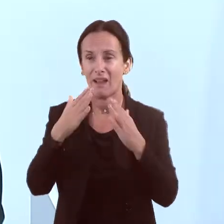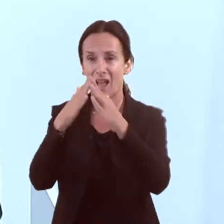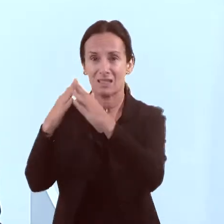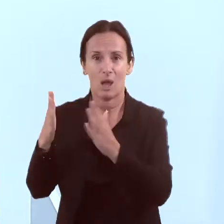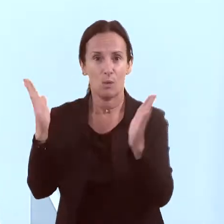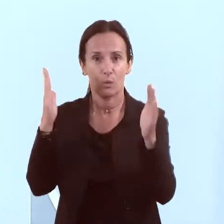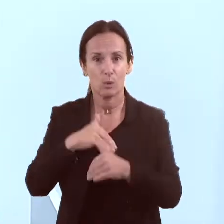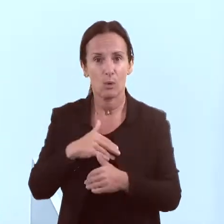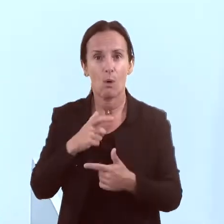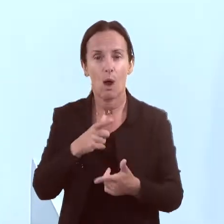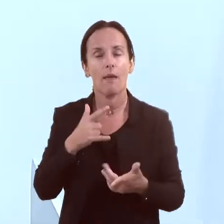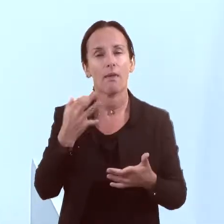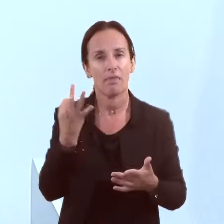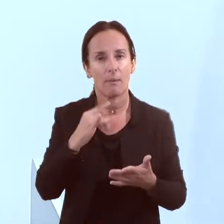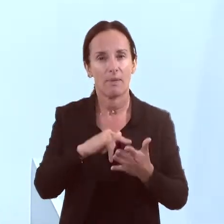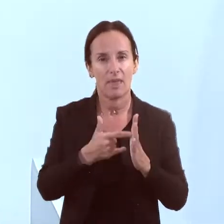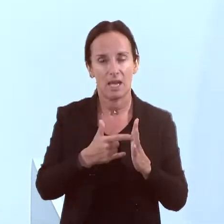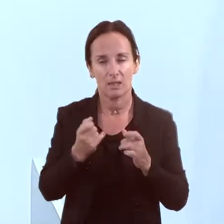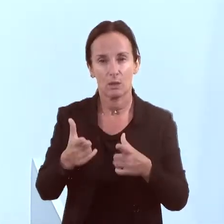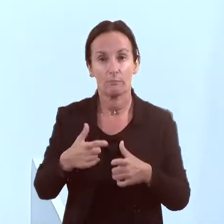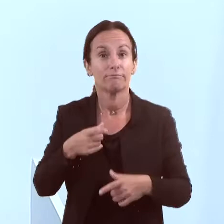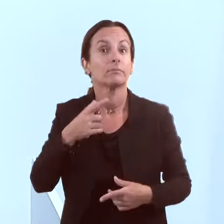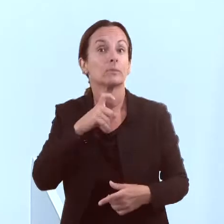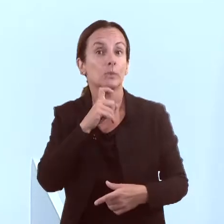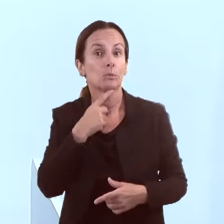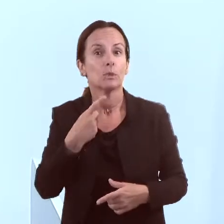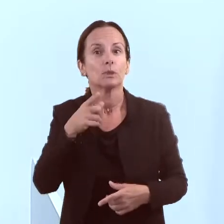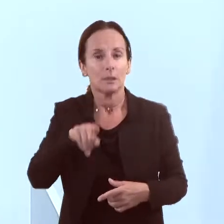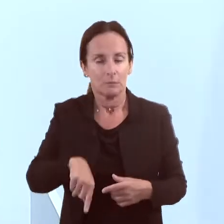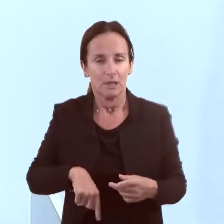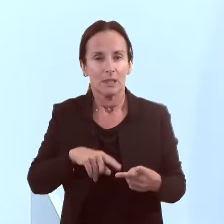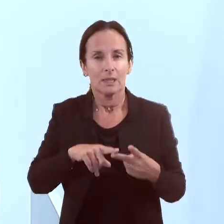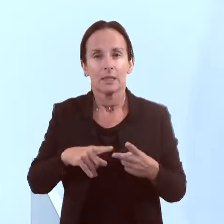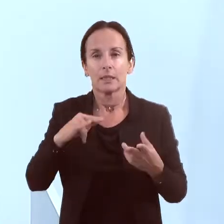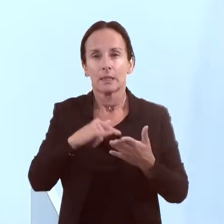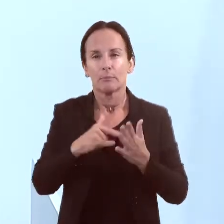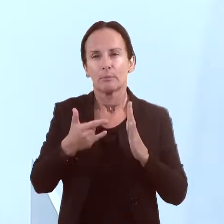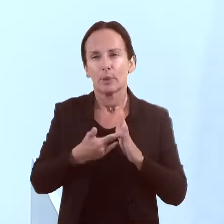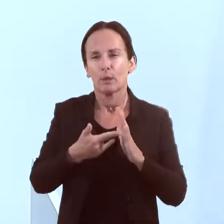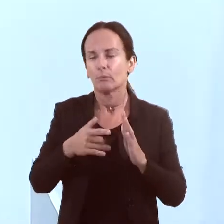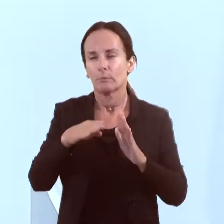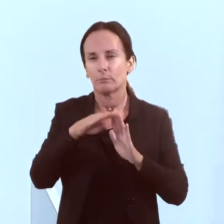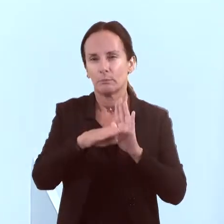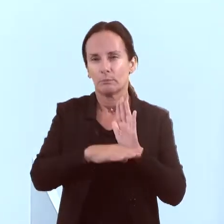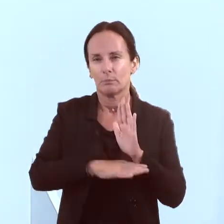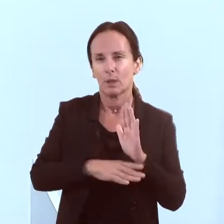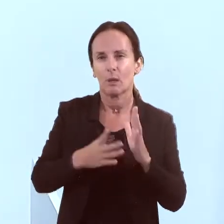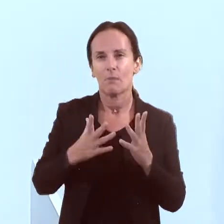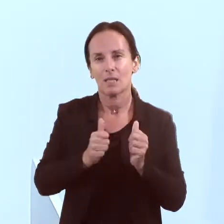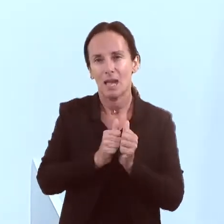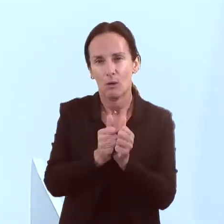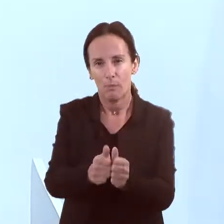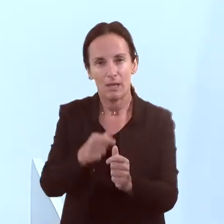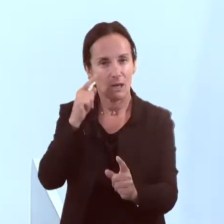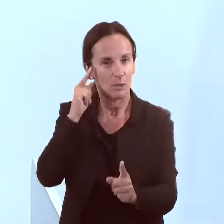mateixa determinació hem de finançar programes d'acompanyament claus per transitar cap a la plena